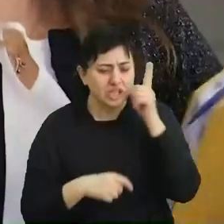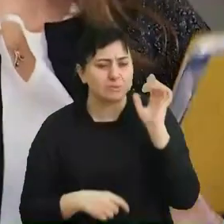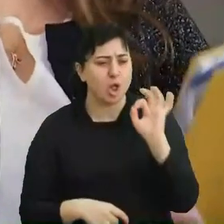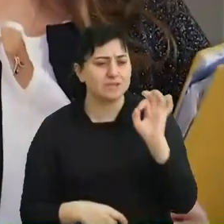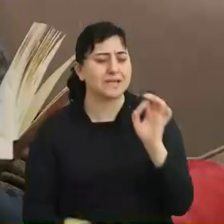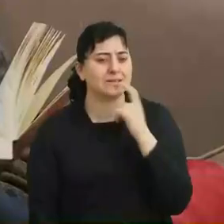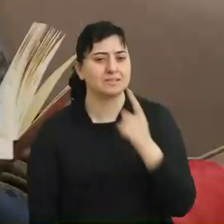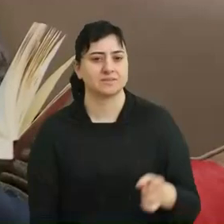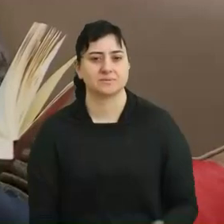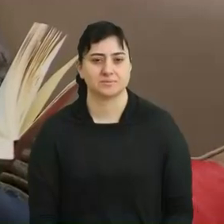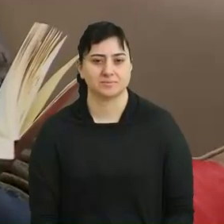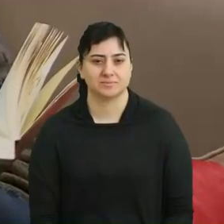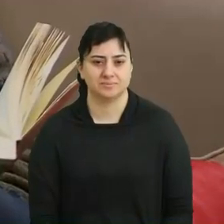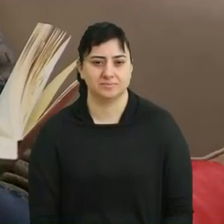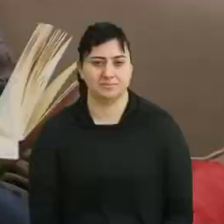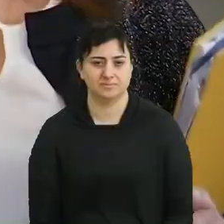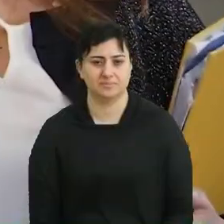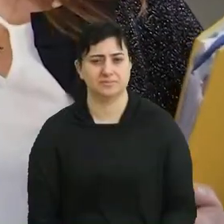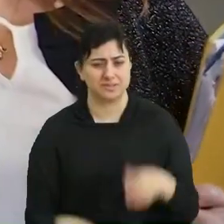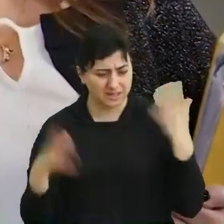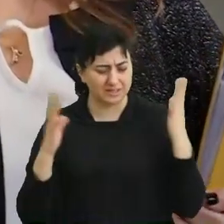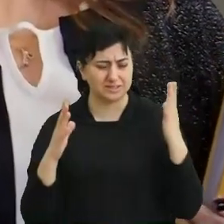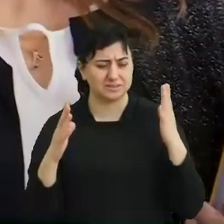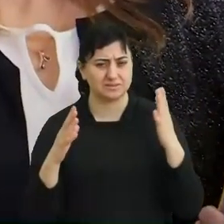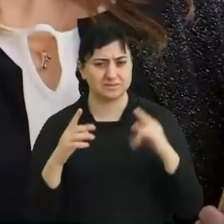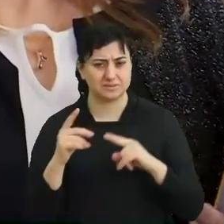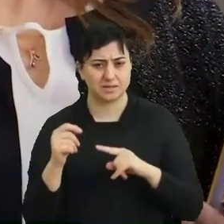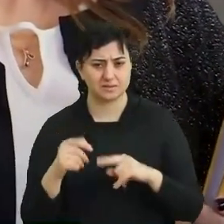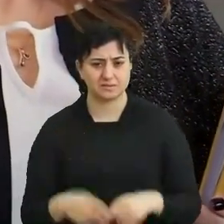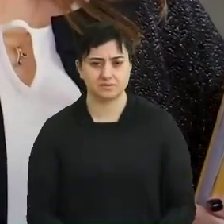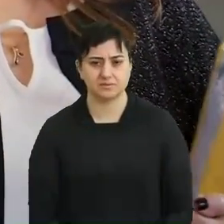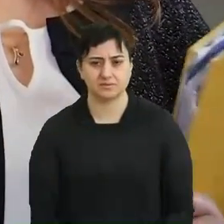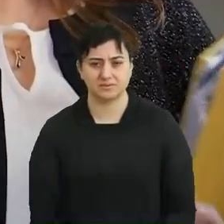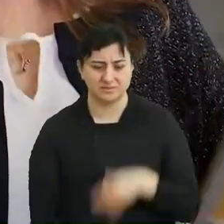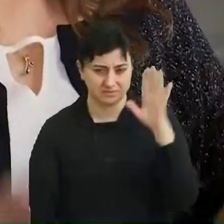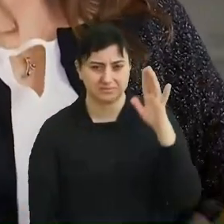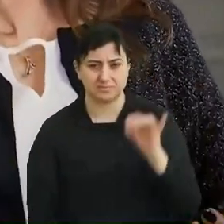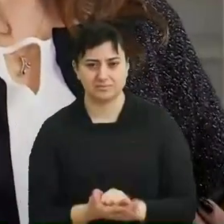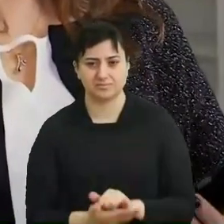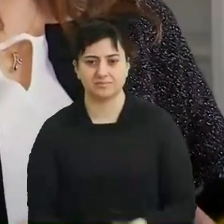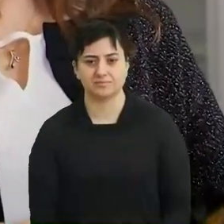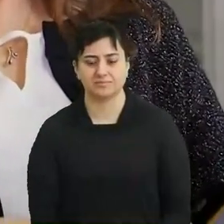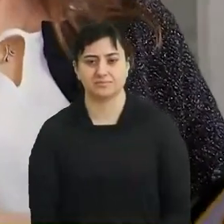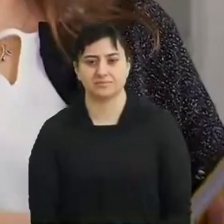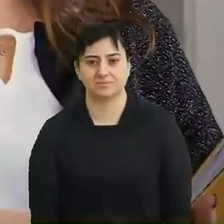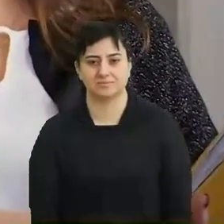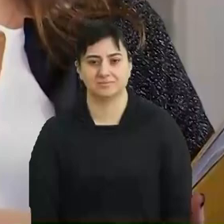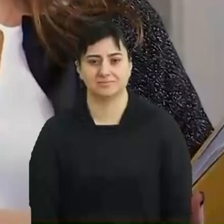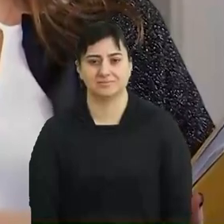olacak demedin mi? Başlatmayın ihalenizde. Harbi.